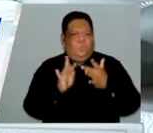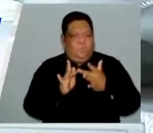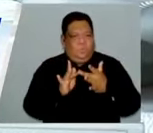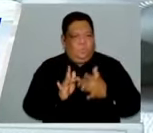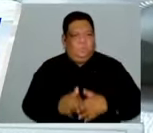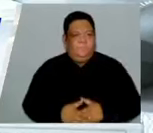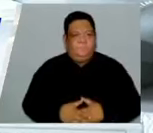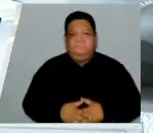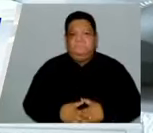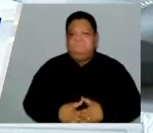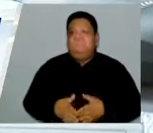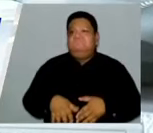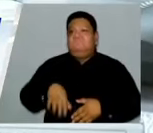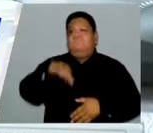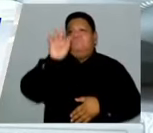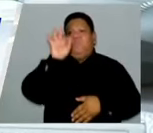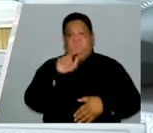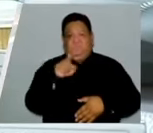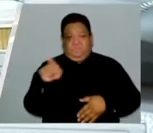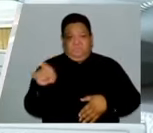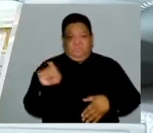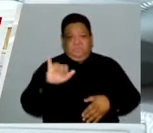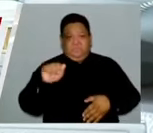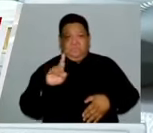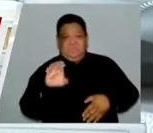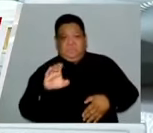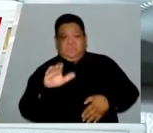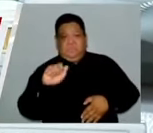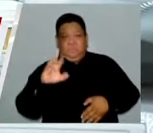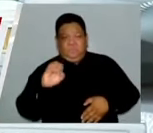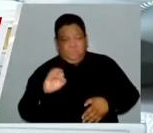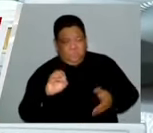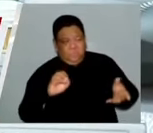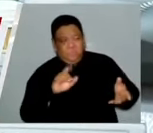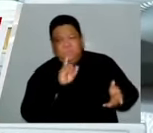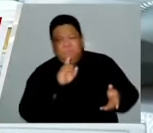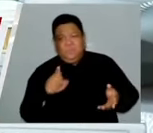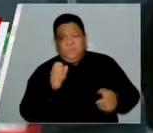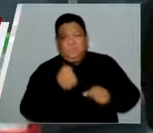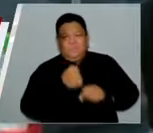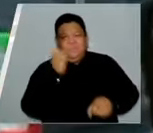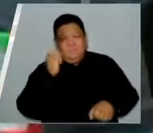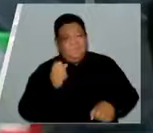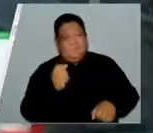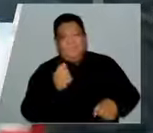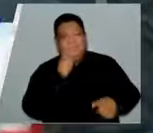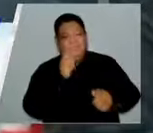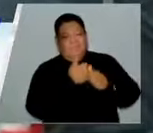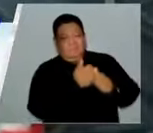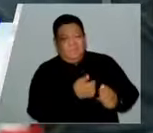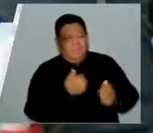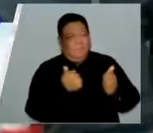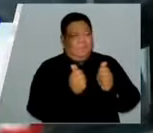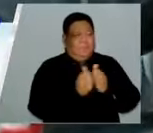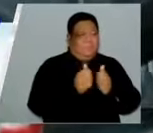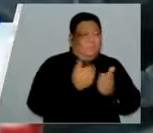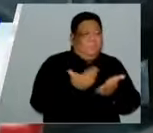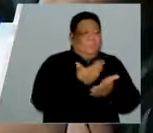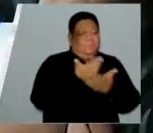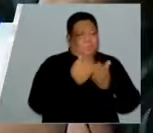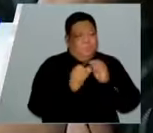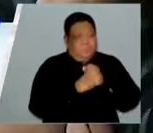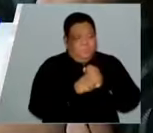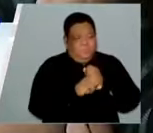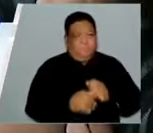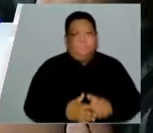Castro, ayaw niya po ng, hindi po siya sumusuporta sa modernization ng jeep. Ipinagtanggol si Direk Castro ng kanyang ina